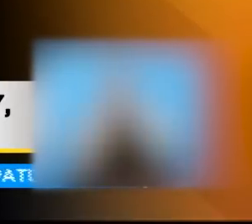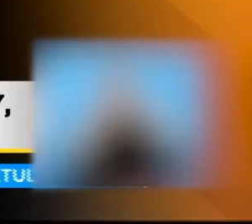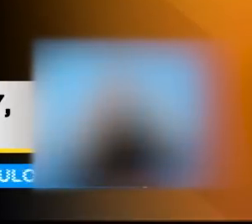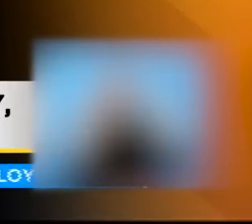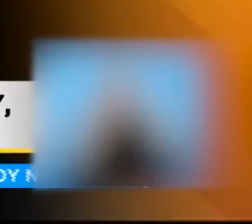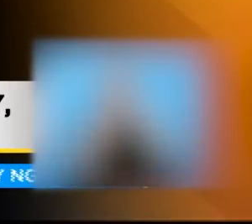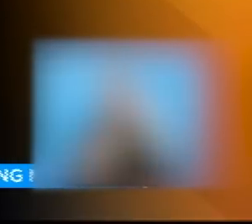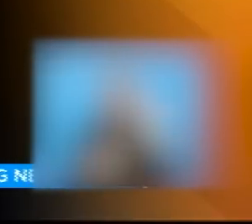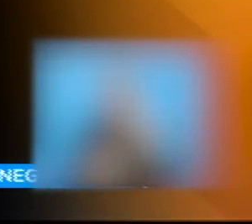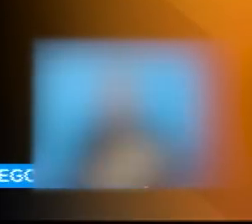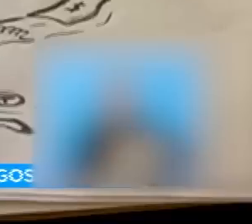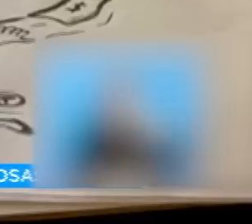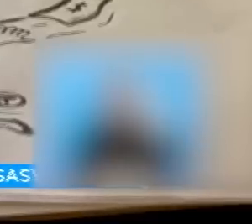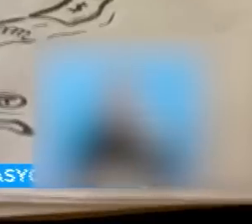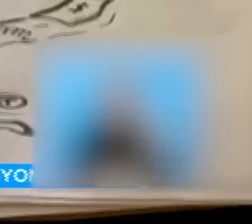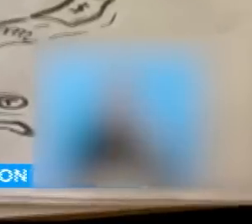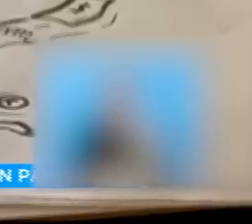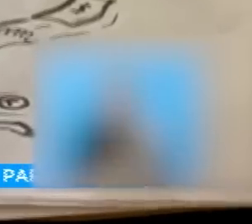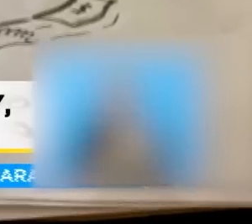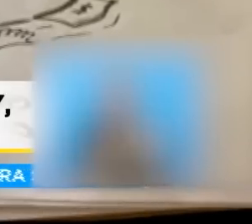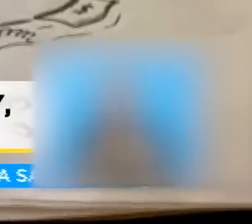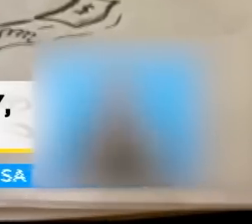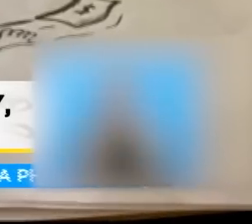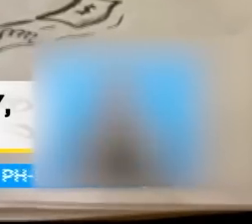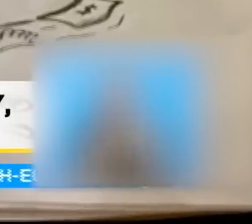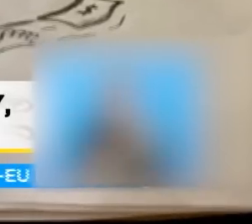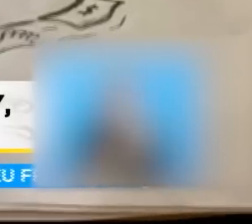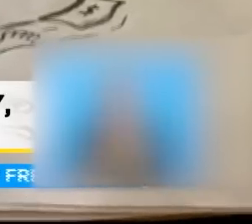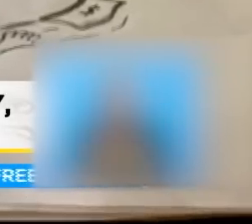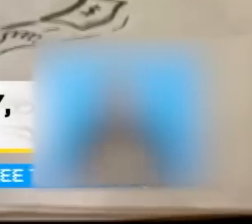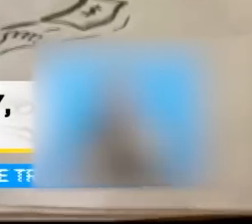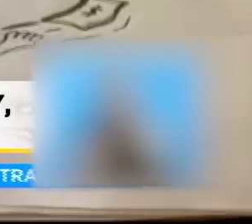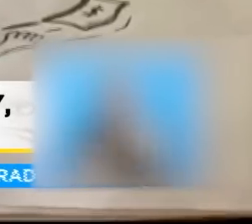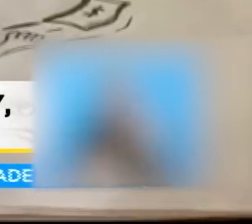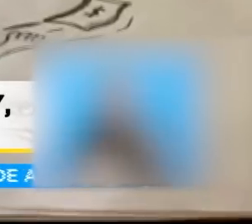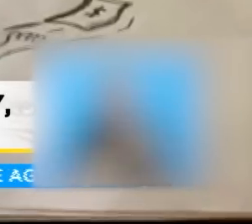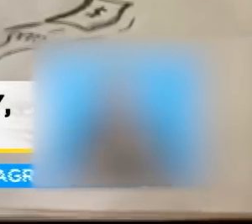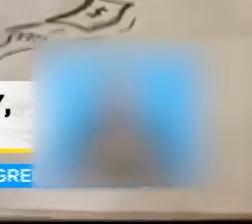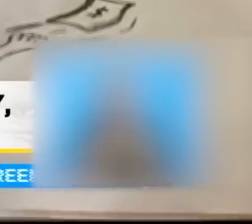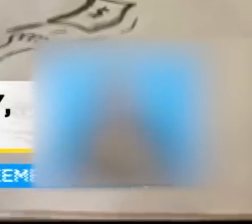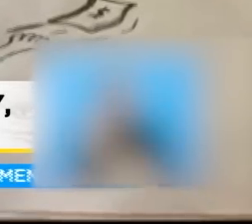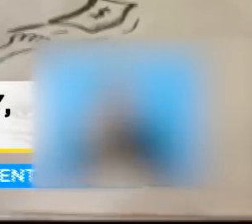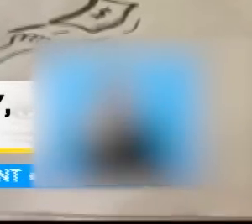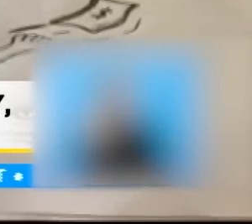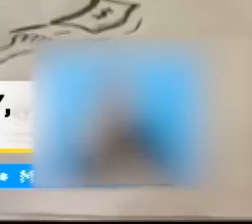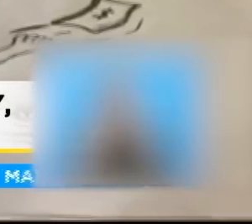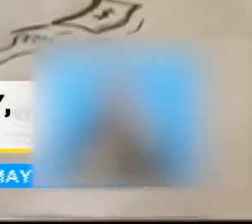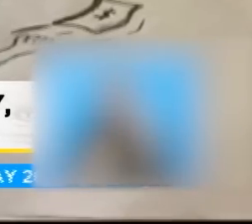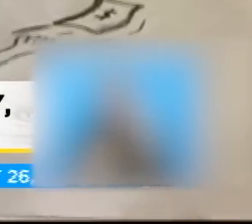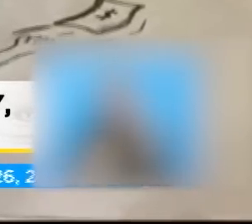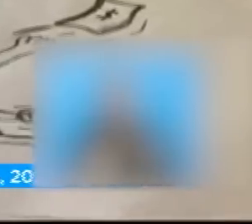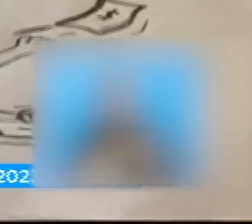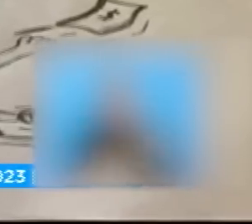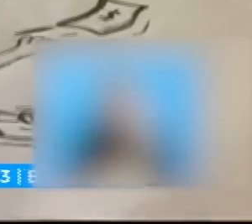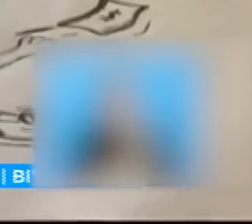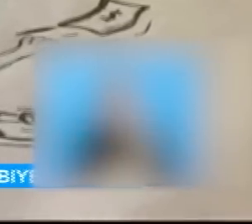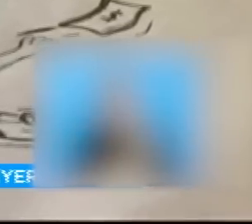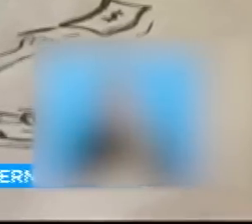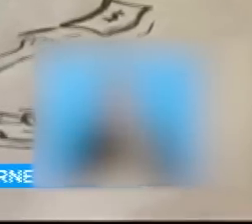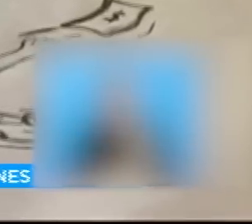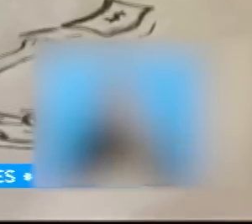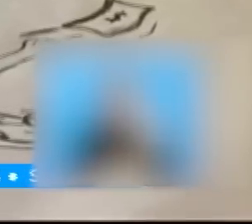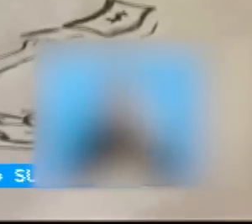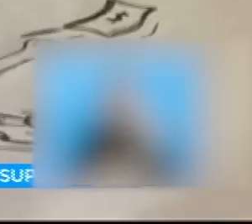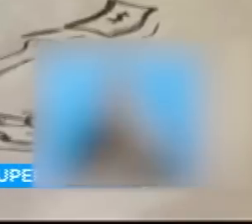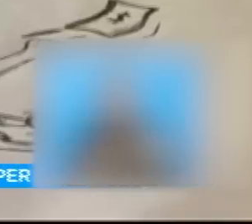dahil panalo ang kanyang obra. Marami ring nabilib sa kanyang editorial cartoon na tungkol sa hirap na nararanasan ngayon ng mga Pilipino dala ng